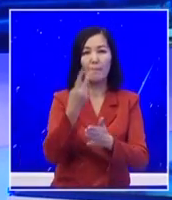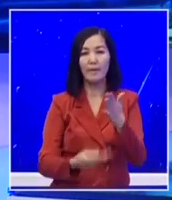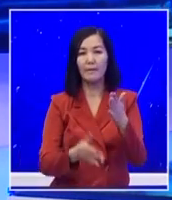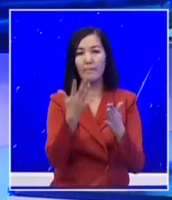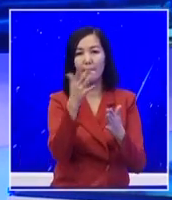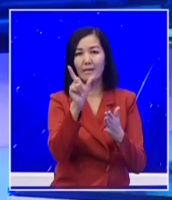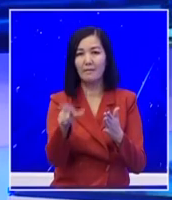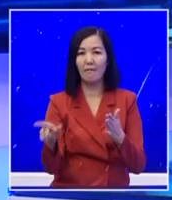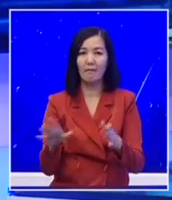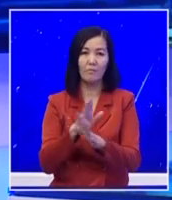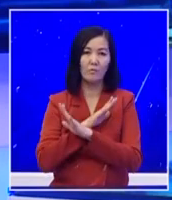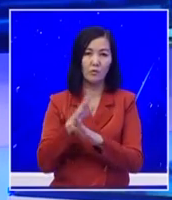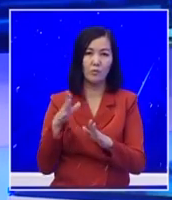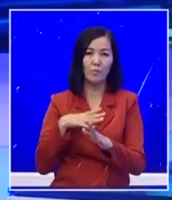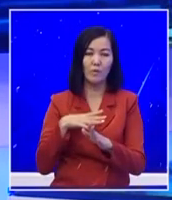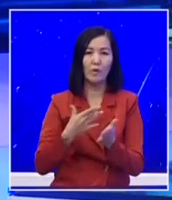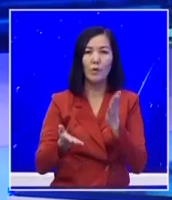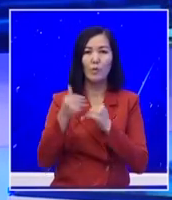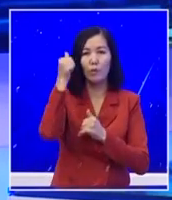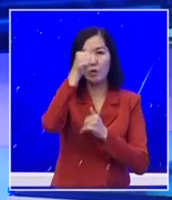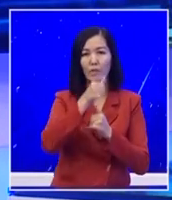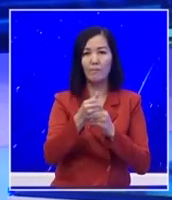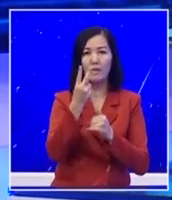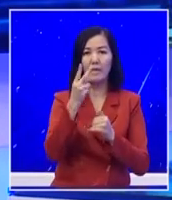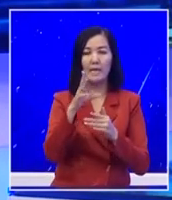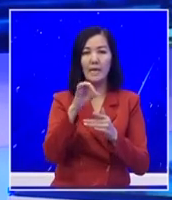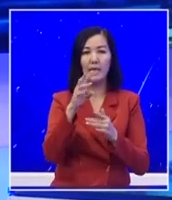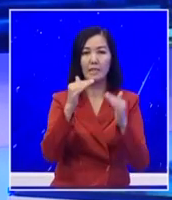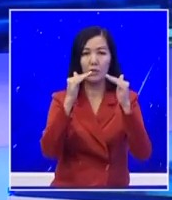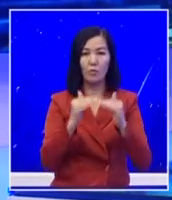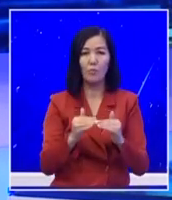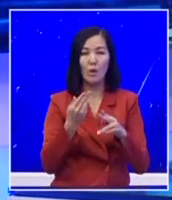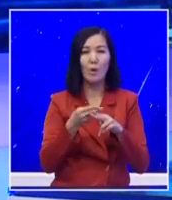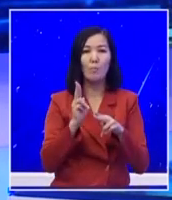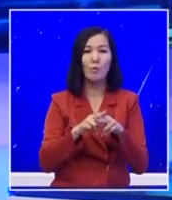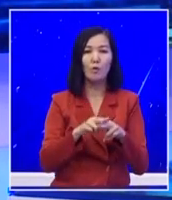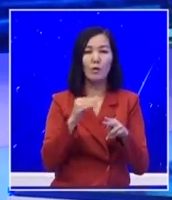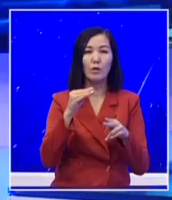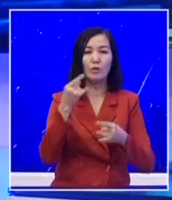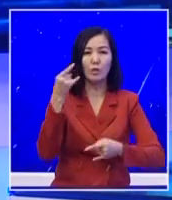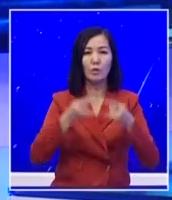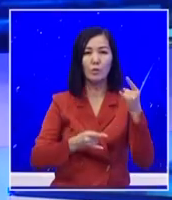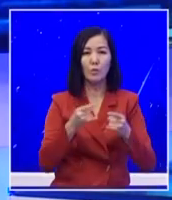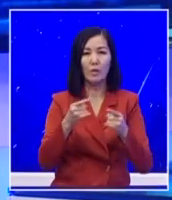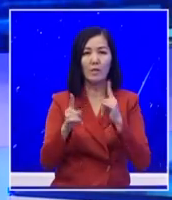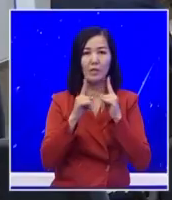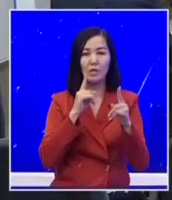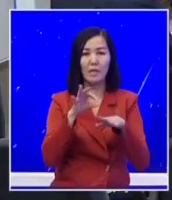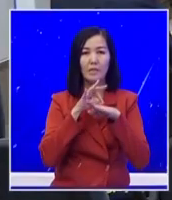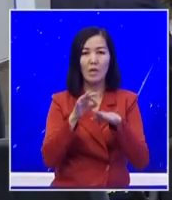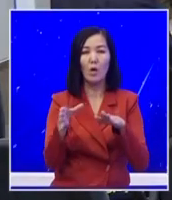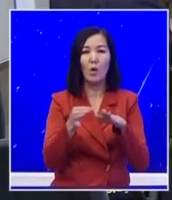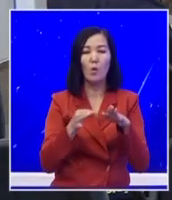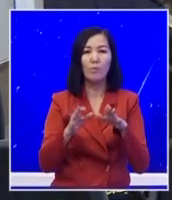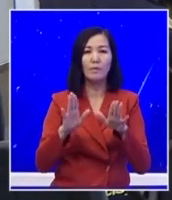адам көз жұмған. Бұл көрсеткіш өткен жылмен салыстырғанда 2 есеге төмен. Бұл туралы Жетісу медиа алаңында өткен брифингте облыстық